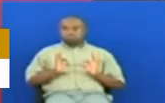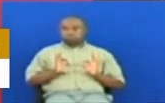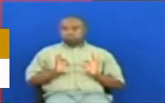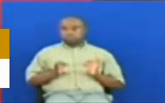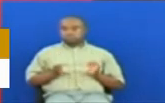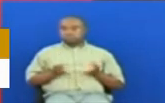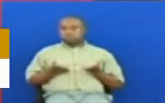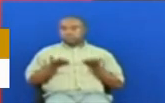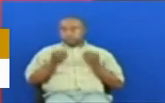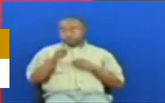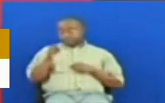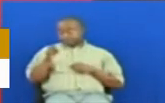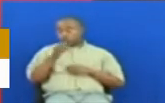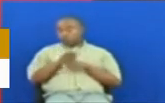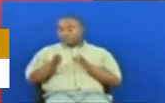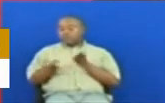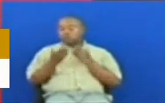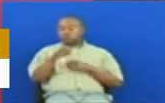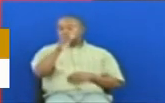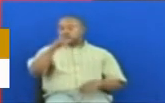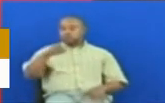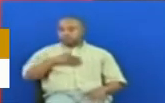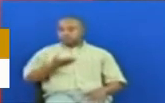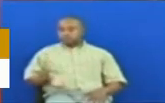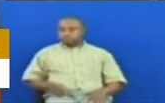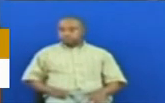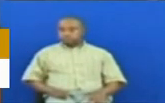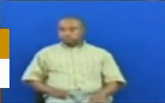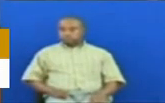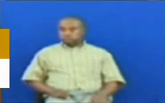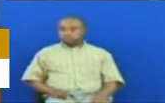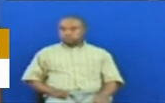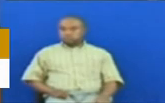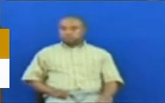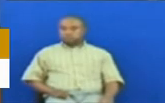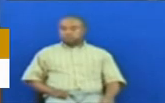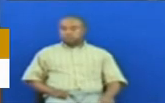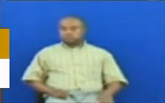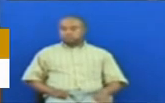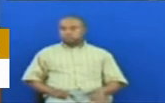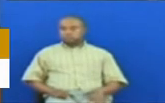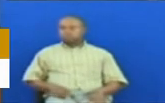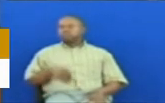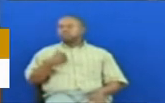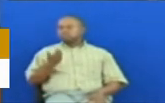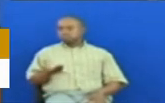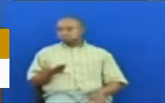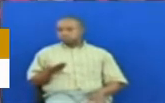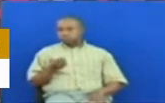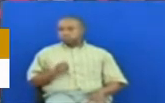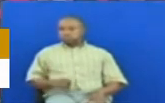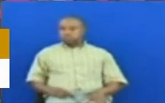ya kuwapa capacity building watu wetu. Hatutaongeza confusion hapa. Mheshimiwa Halima alisimama lakini kabla yako Mheshimiwa Waziri.